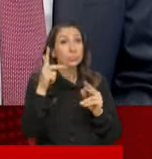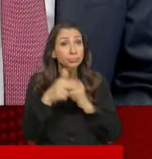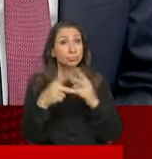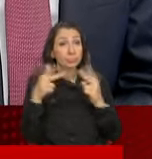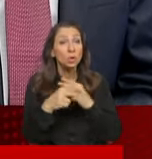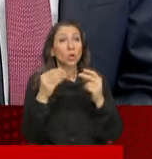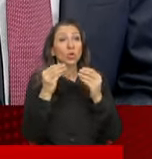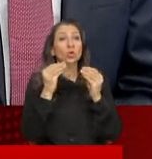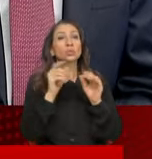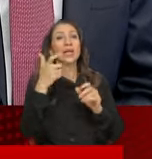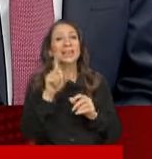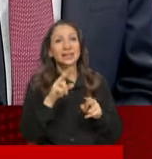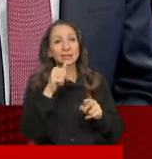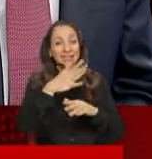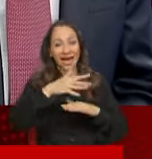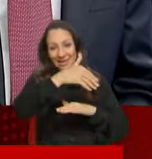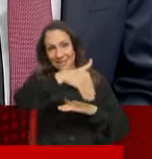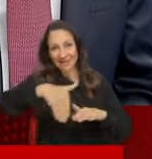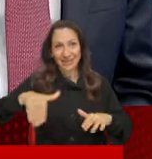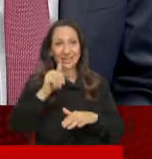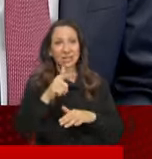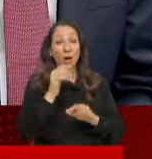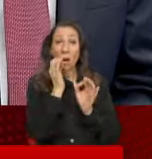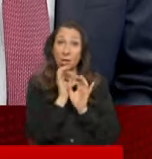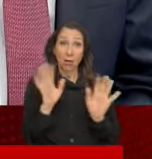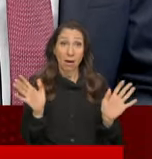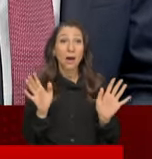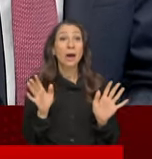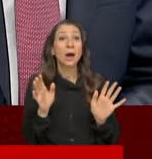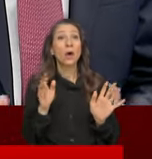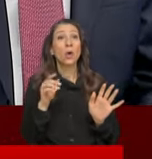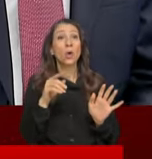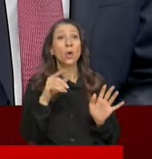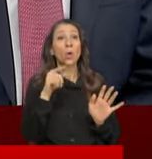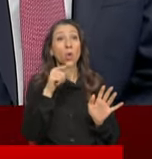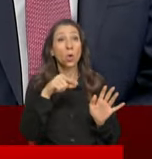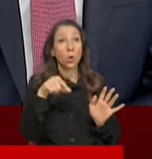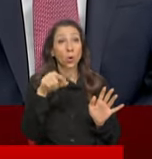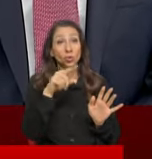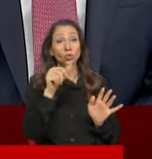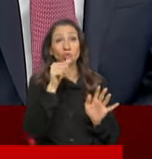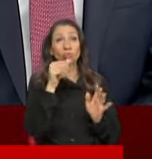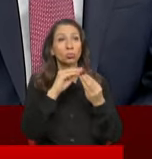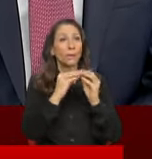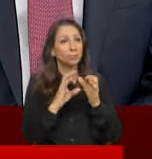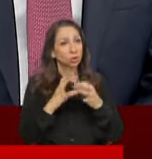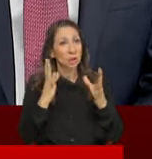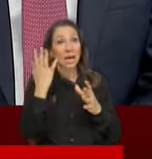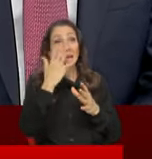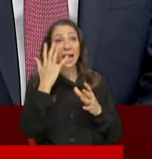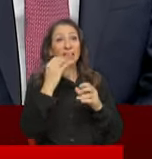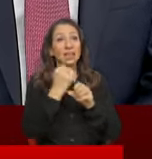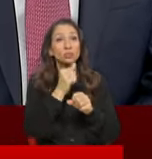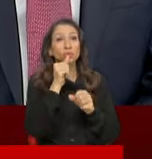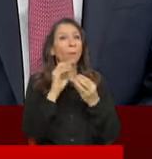yumurtalık bizim sahil şey ilçemiz harika Eee Onun da su işini çözdük karataşın su